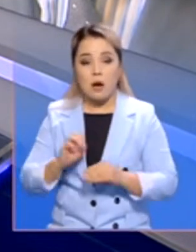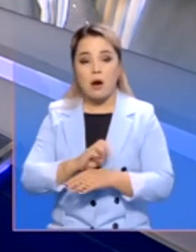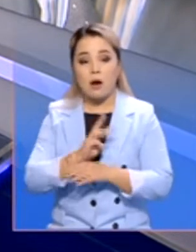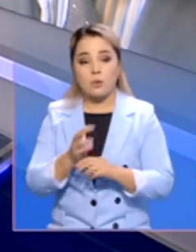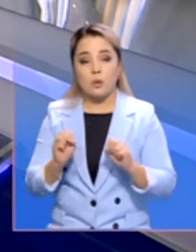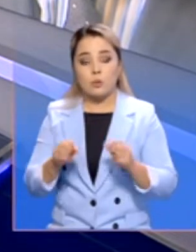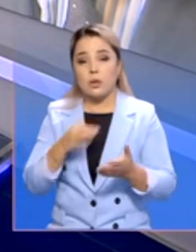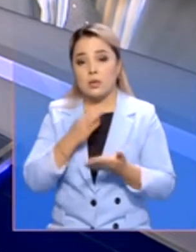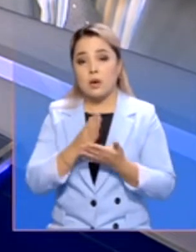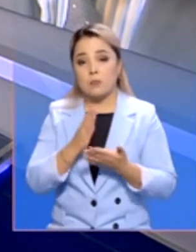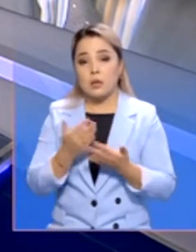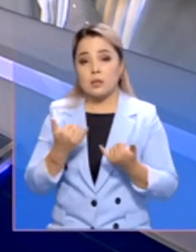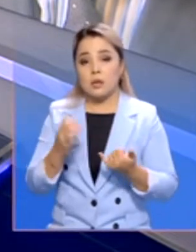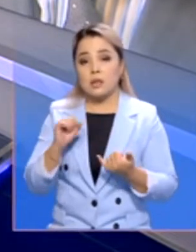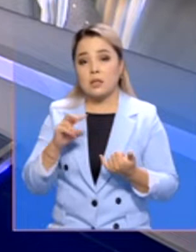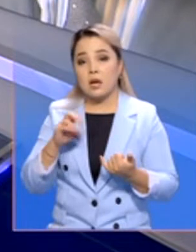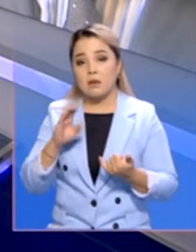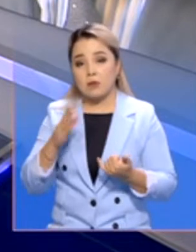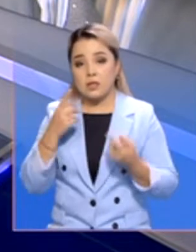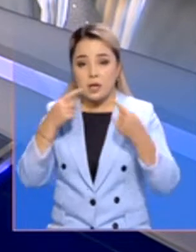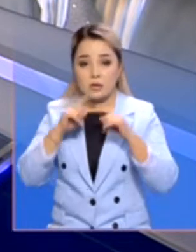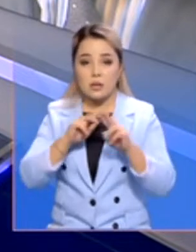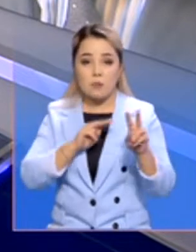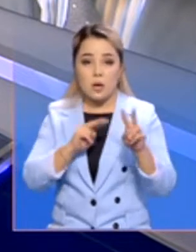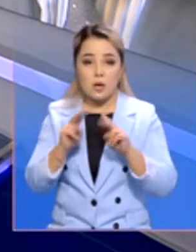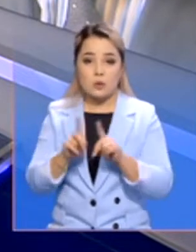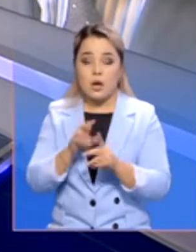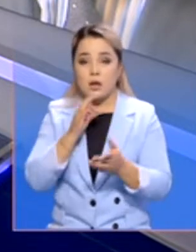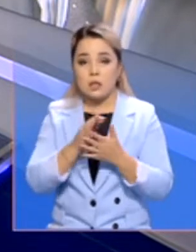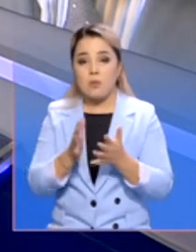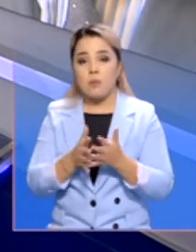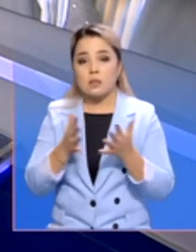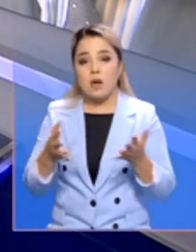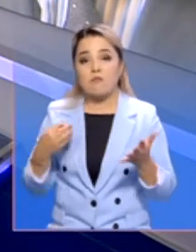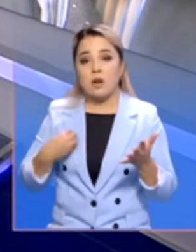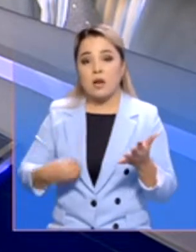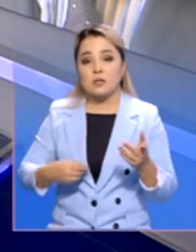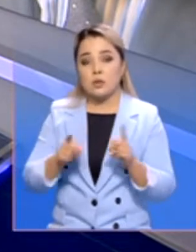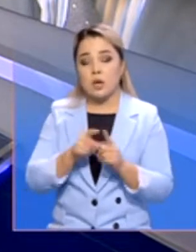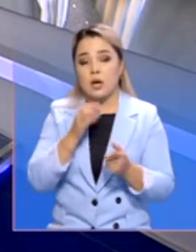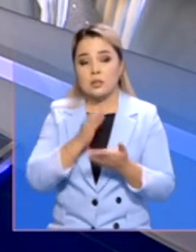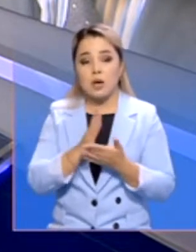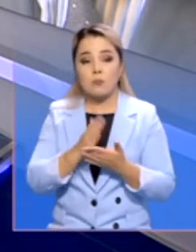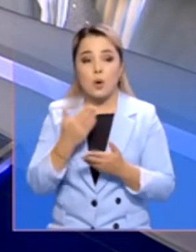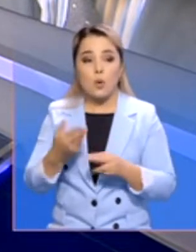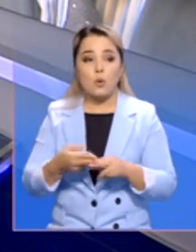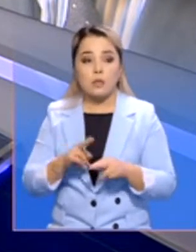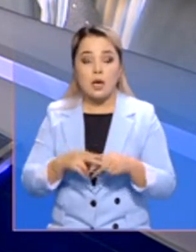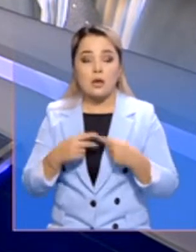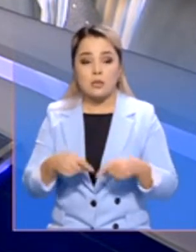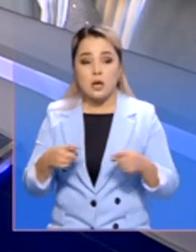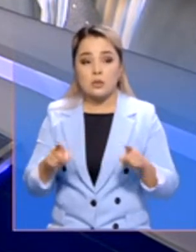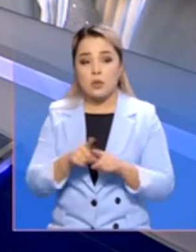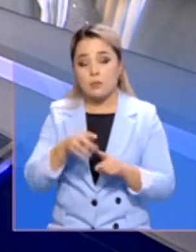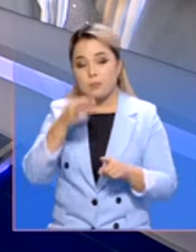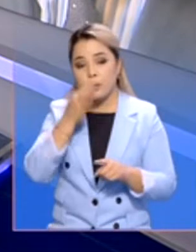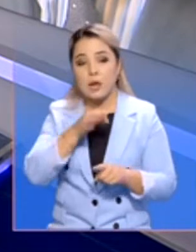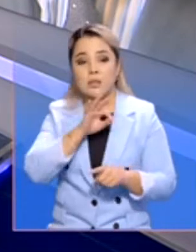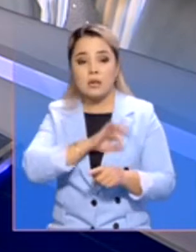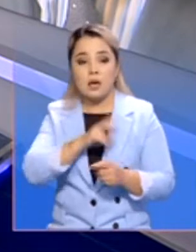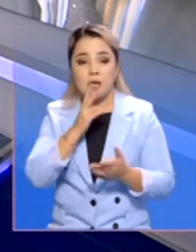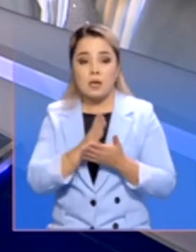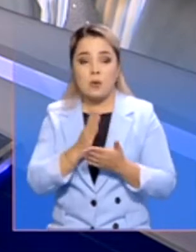етуі мүмкін. Сатқалиев техникалық бақылаушы ретінде басымдық Францияға беріліп тұрғанын айтады. Өйткені өзгелерден тәжірибесі